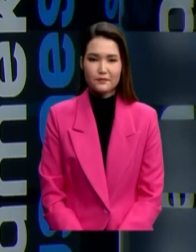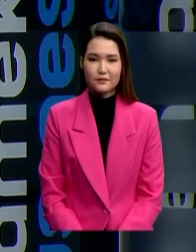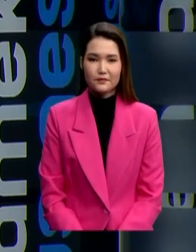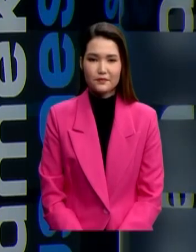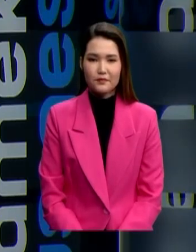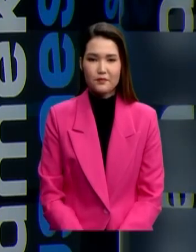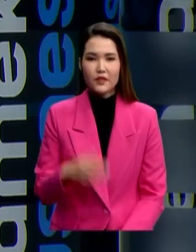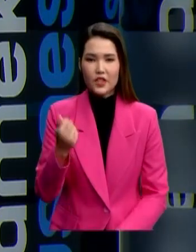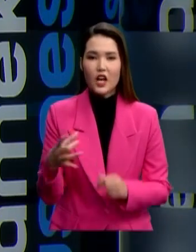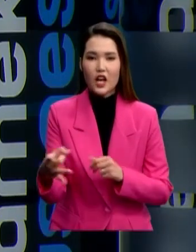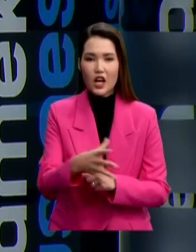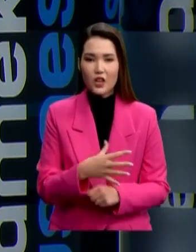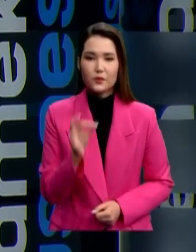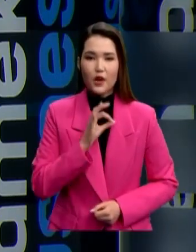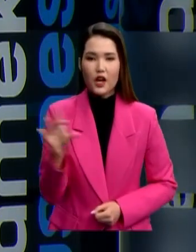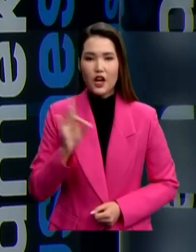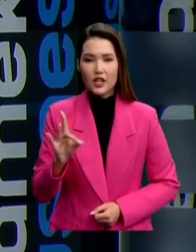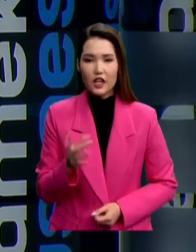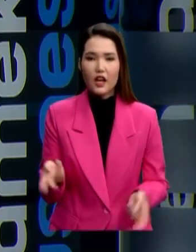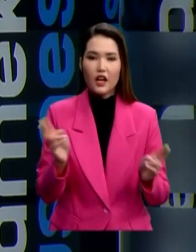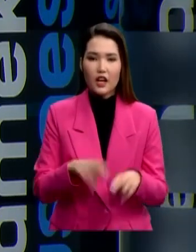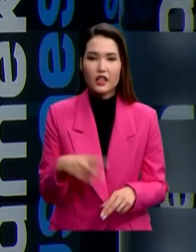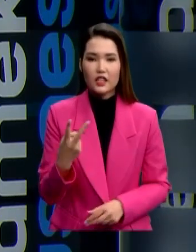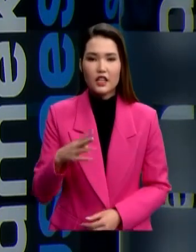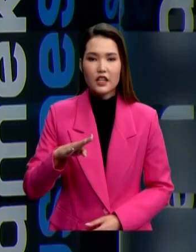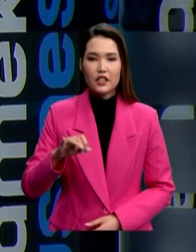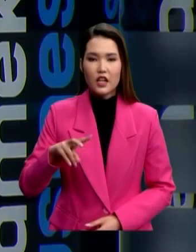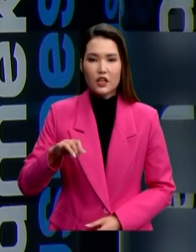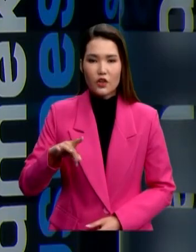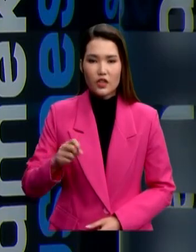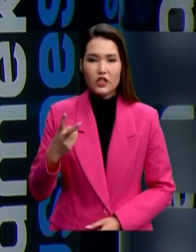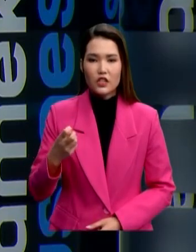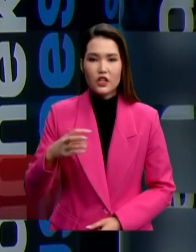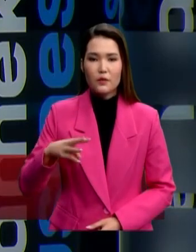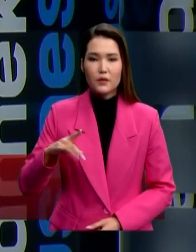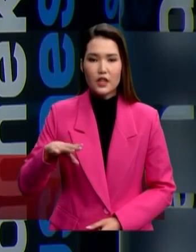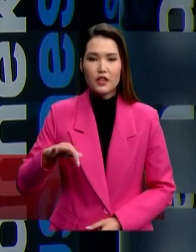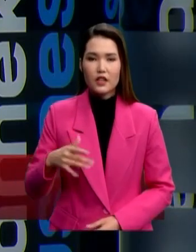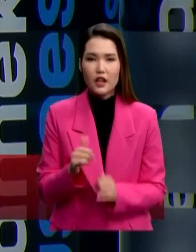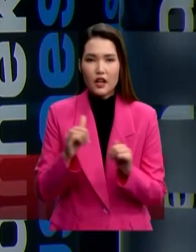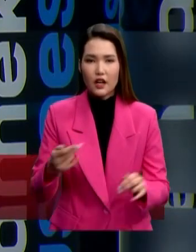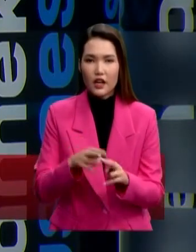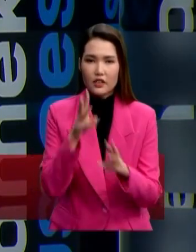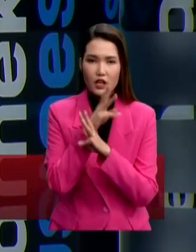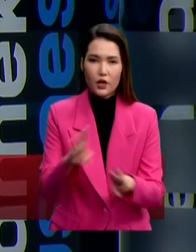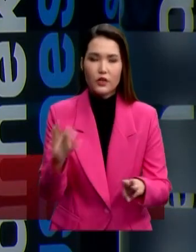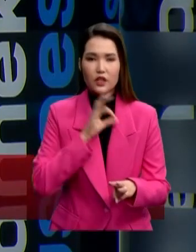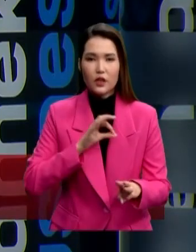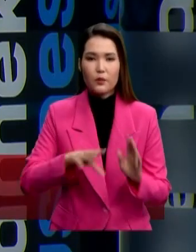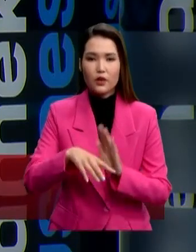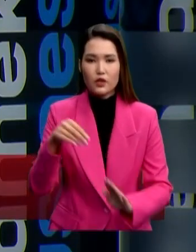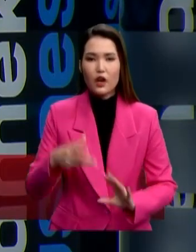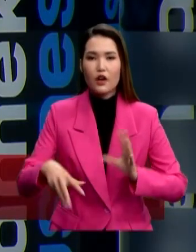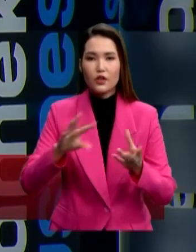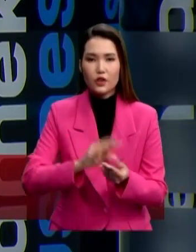Биыл республикалық қазынаның шығындары тағы 2 триллион 200 миллиард теңгеге артпақ. Бұл қаражат Тоқаевтың сайлау алды уәделері